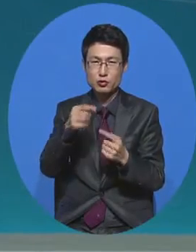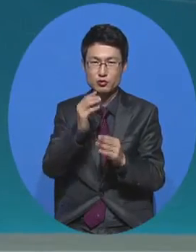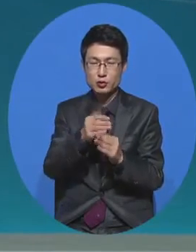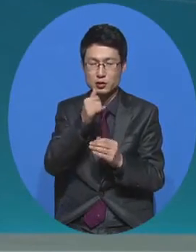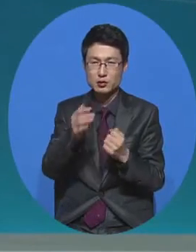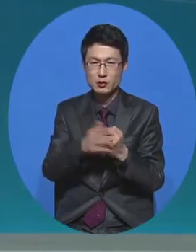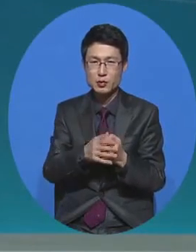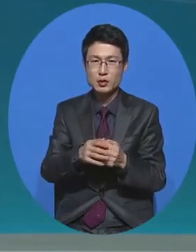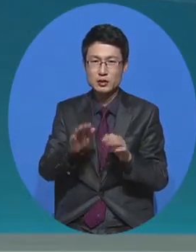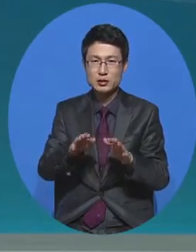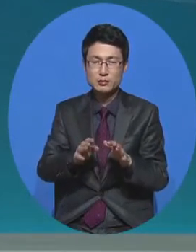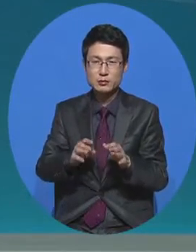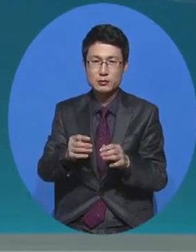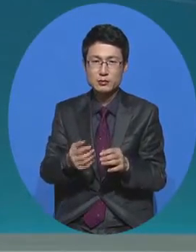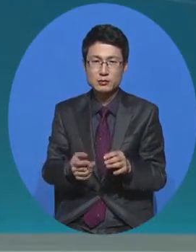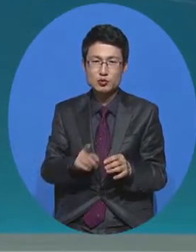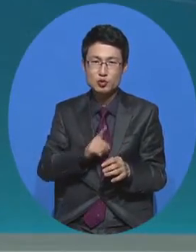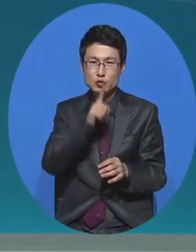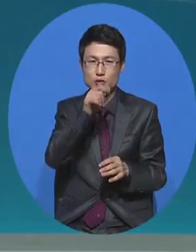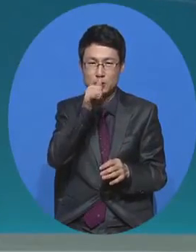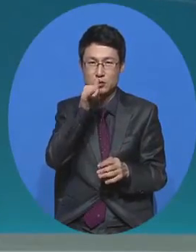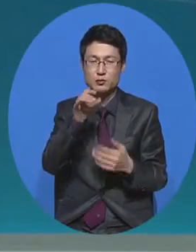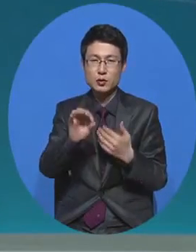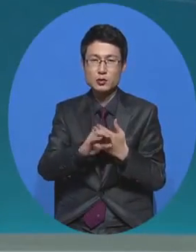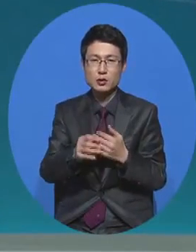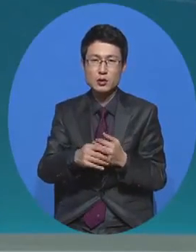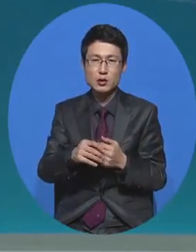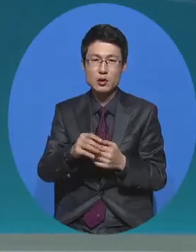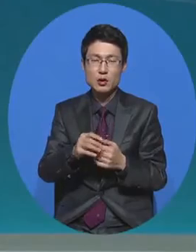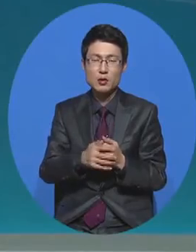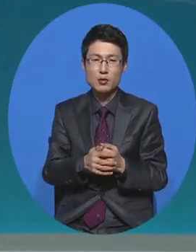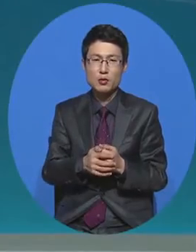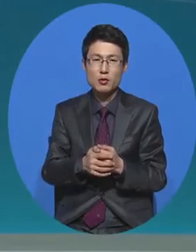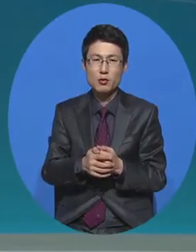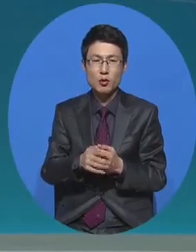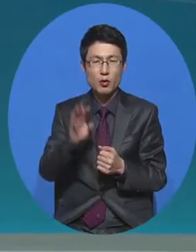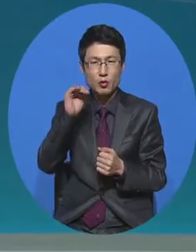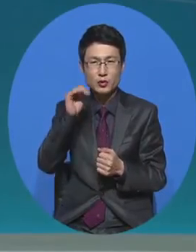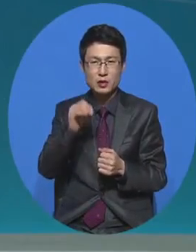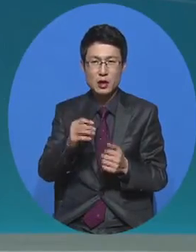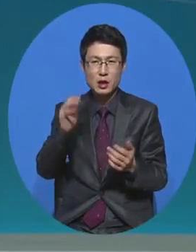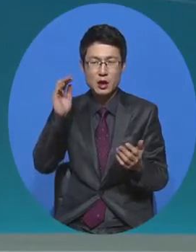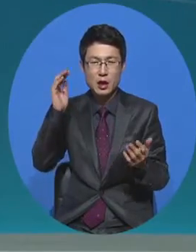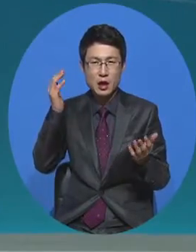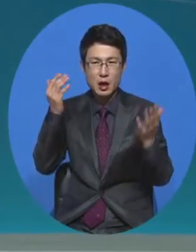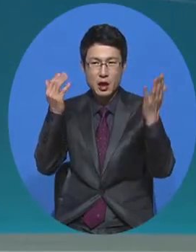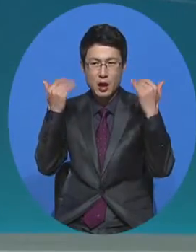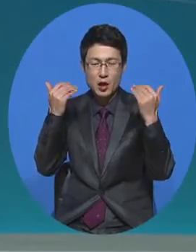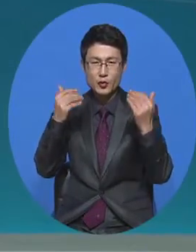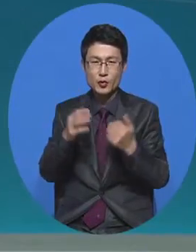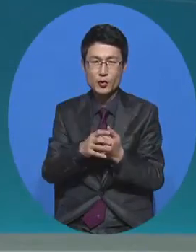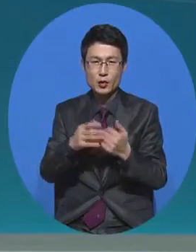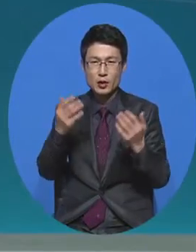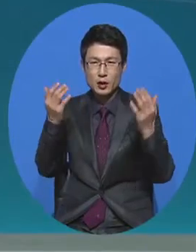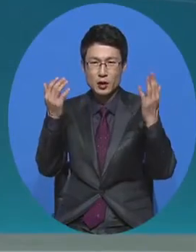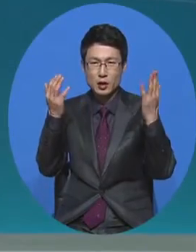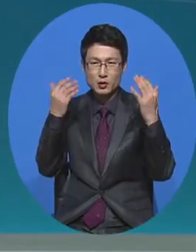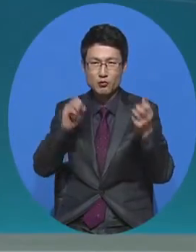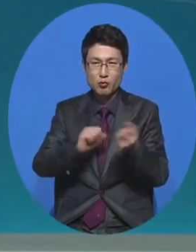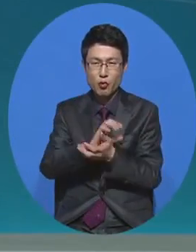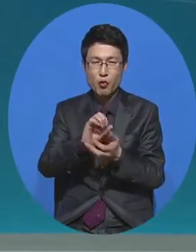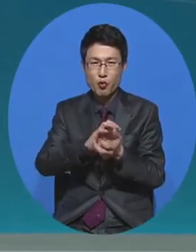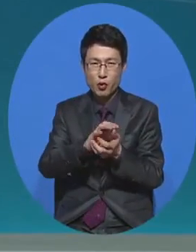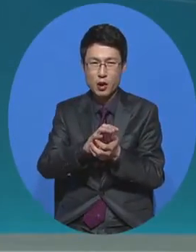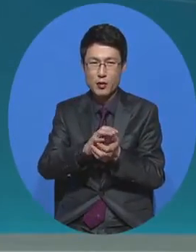지금 당장 추문 한다 라고 하면 이 언제든지 그 학교의 혼란을 막 막을 수 있는 대안이 이미